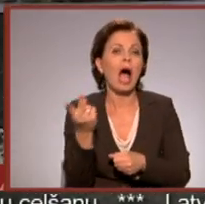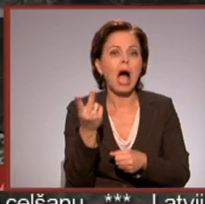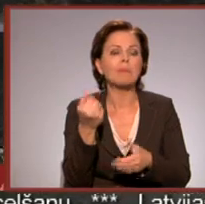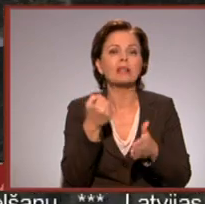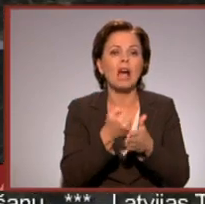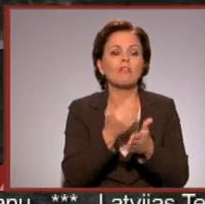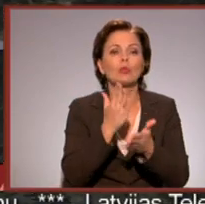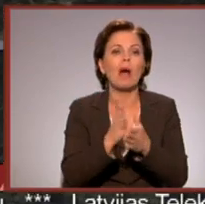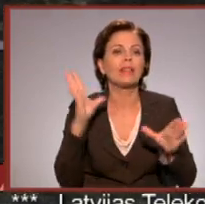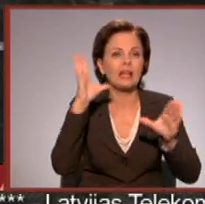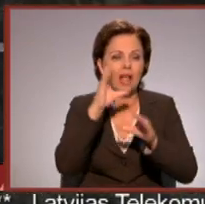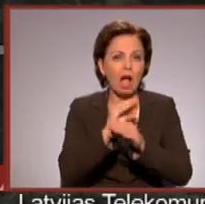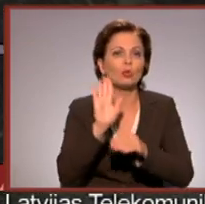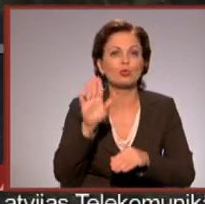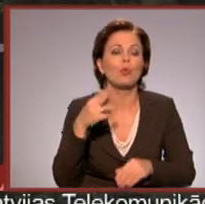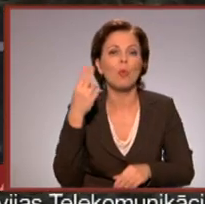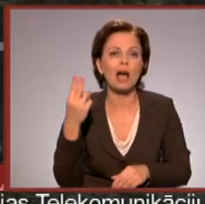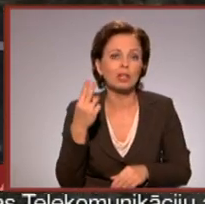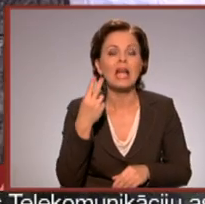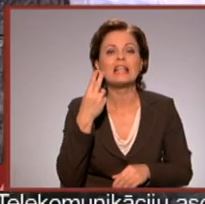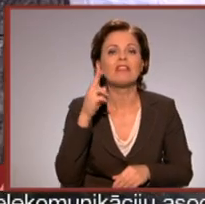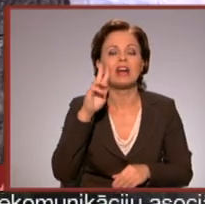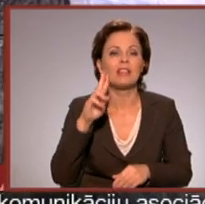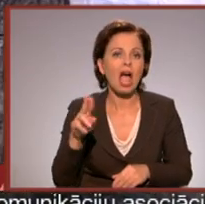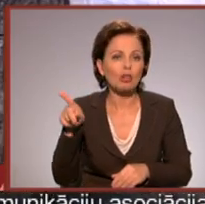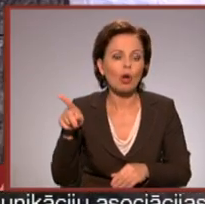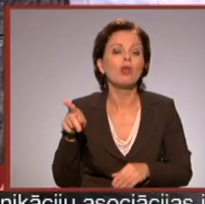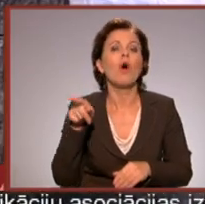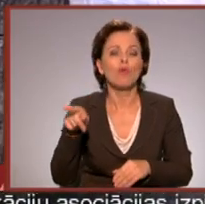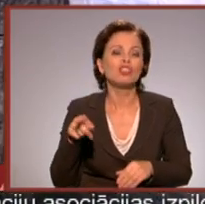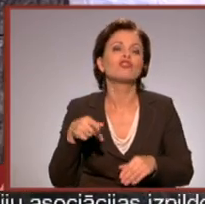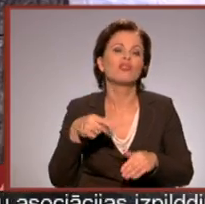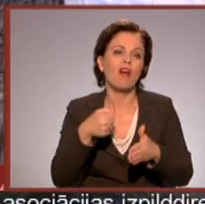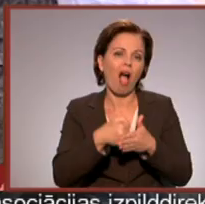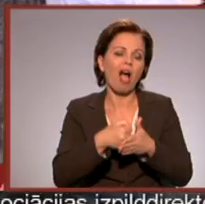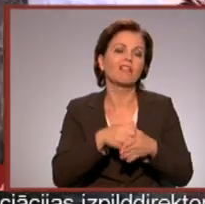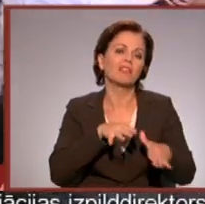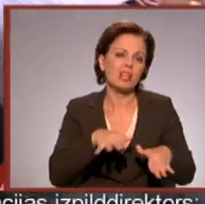uz otrdienu. Otrā avārija divu nedēļu laikā pamudināja viņu uz tik galēju rīcību kā